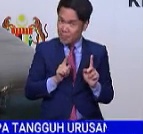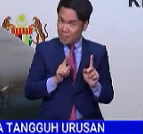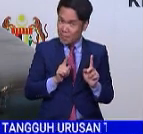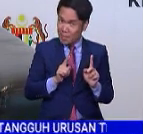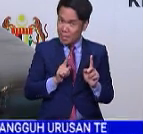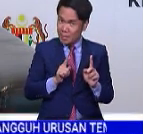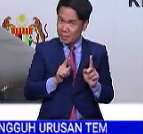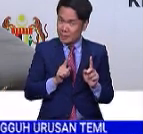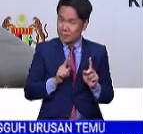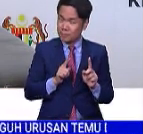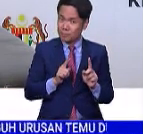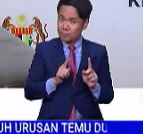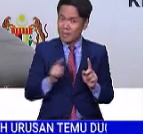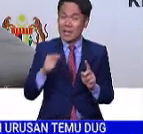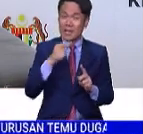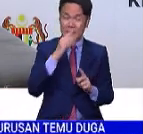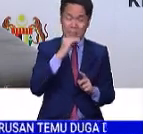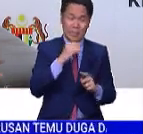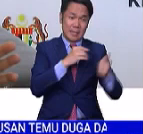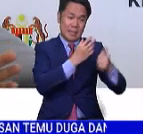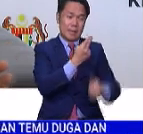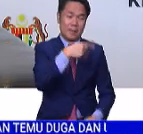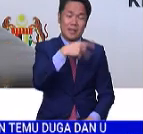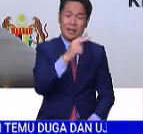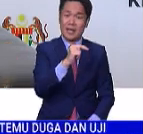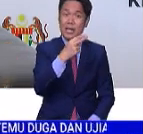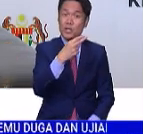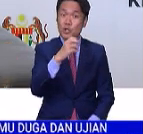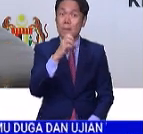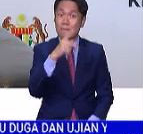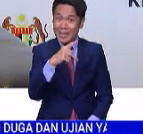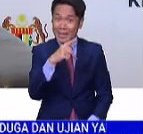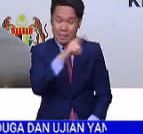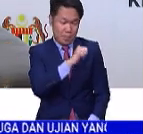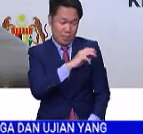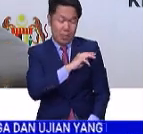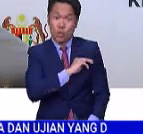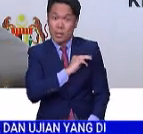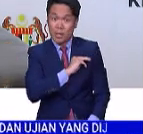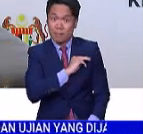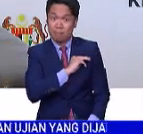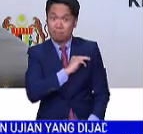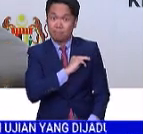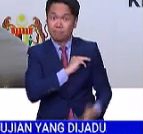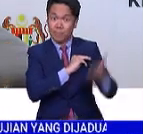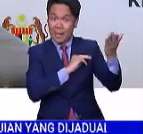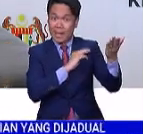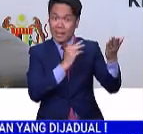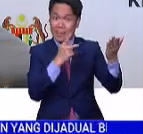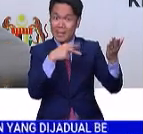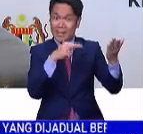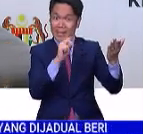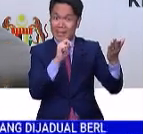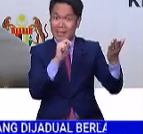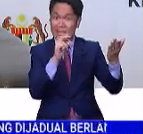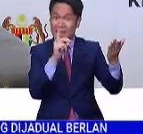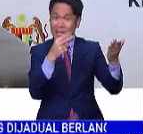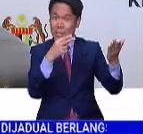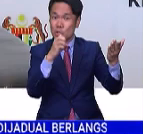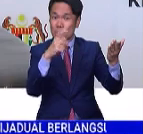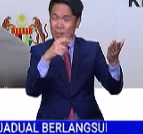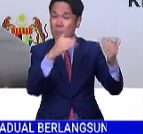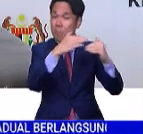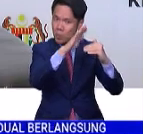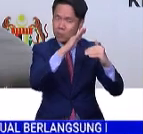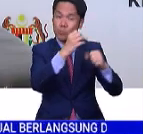fakta yang menyatakan bahawa KPDNGP itu mempunyai ramai dia punya apa orang kata tu, staff dia, penguat kuasa itu memang